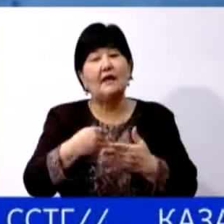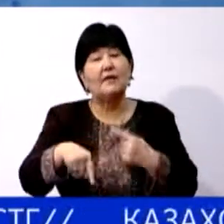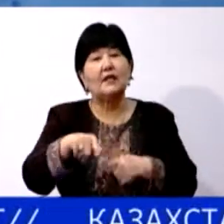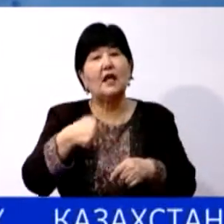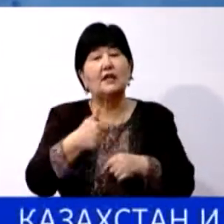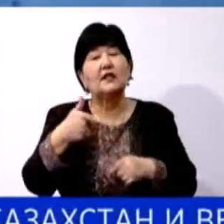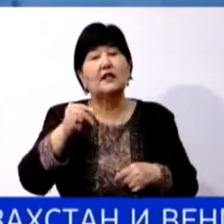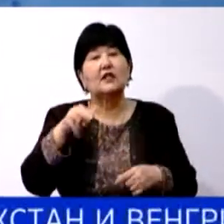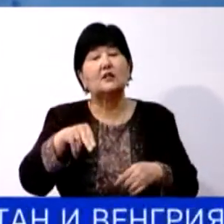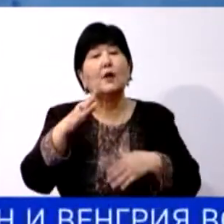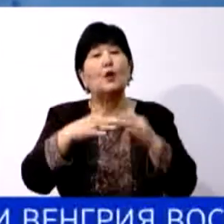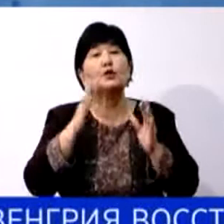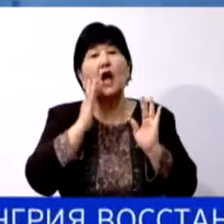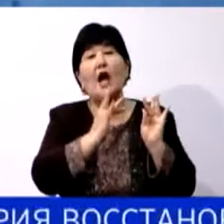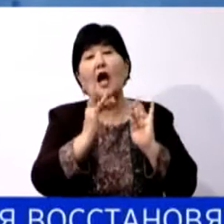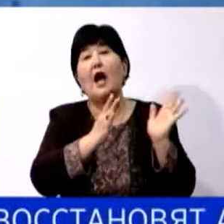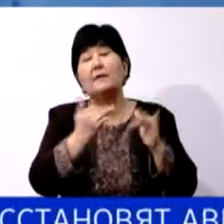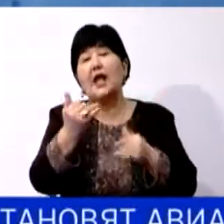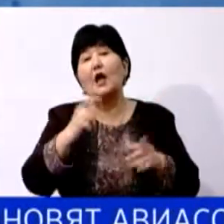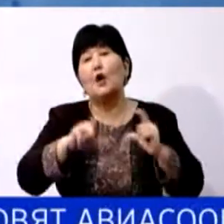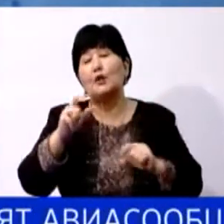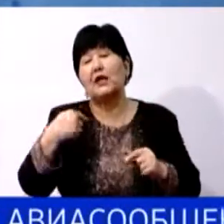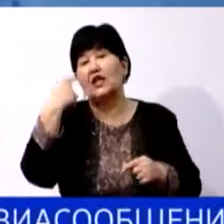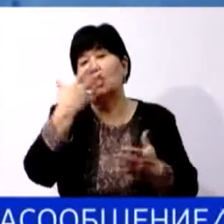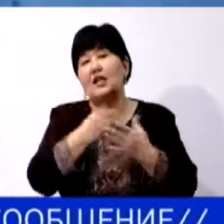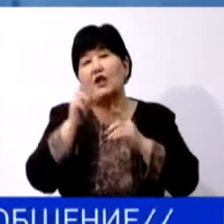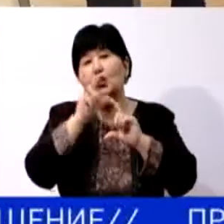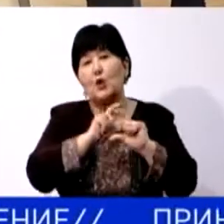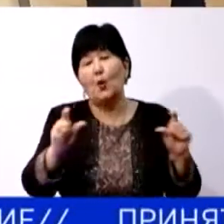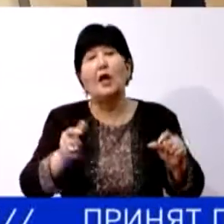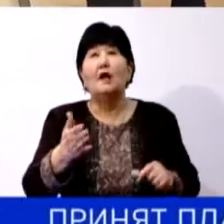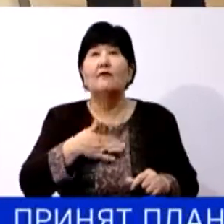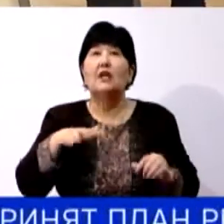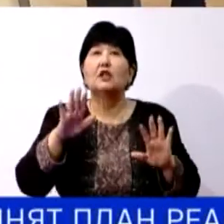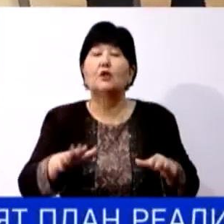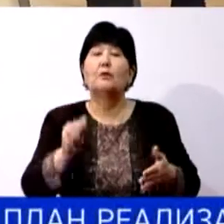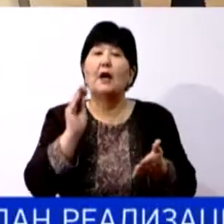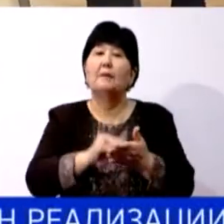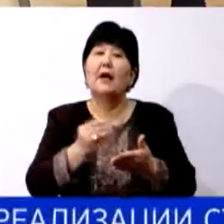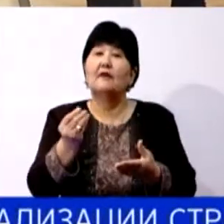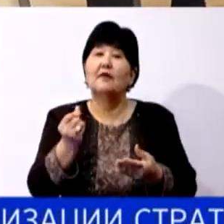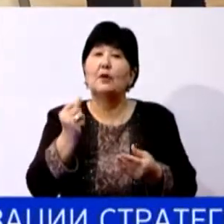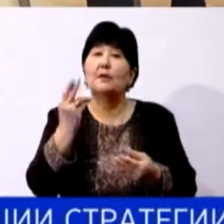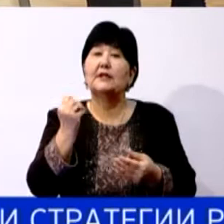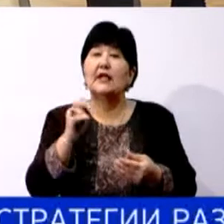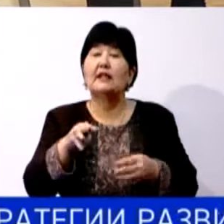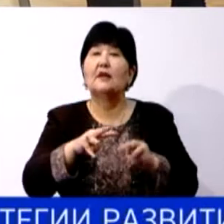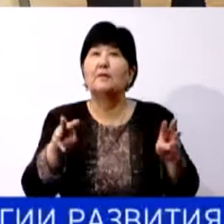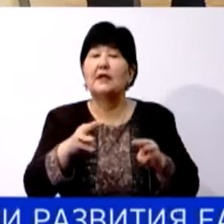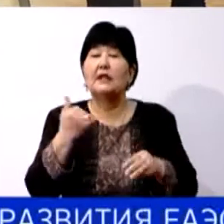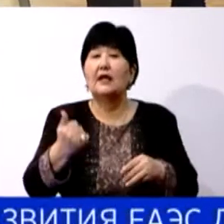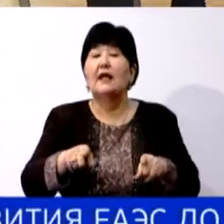основе ГЧП строить общежитие для студентов и частной школы. В нашем регионе, по оценке финансового центра министерства, в